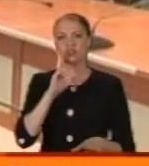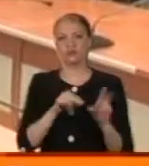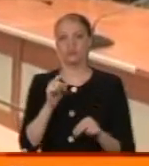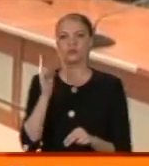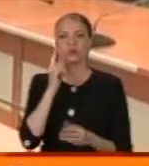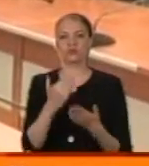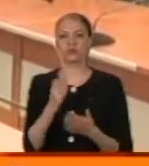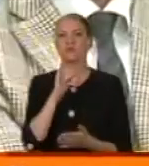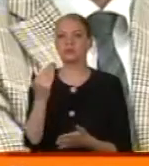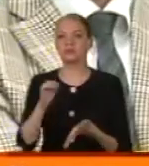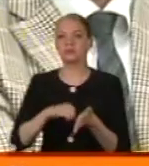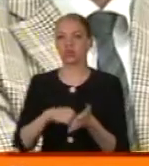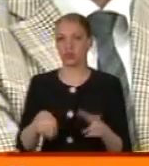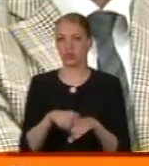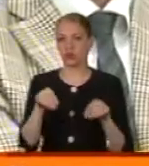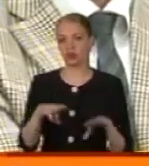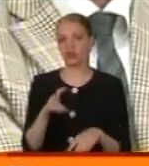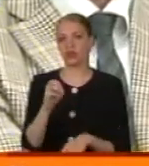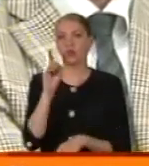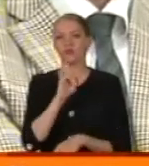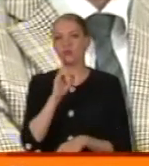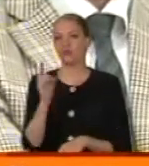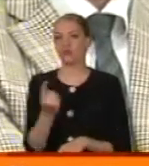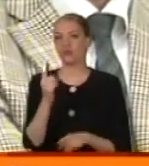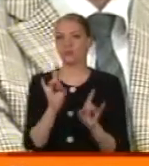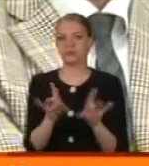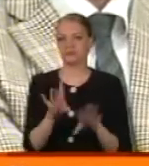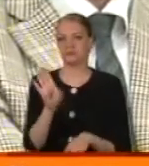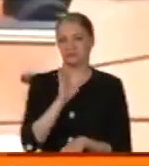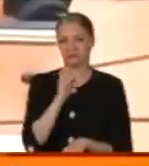почути від неї особисто причини такого рішення, але поки що жодних коментарів вона не дає.